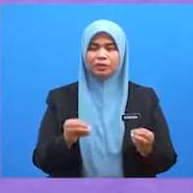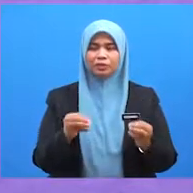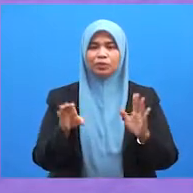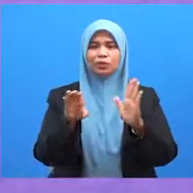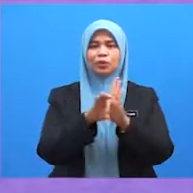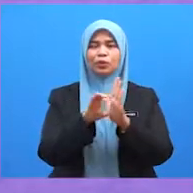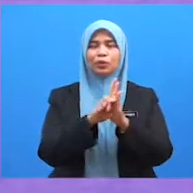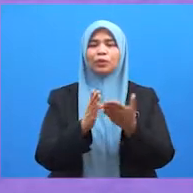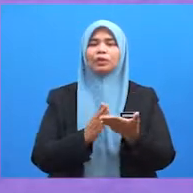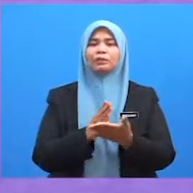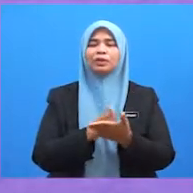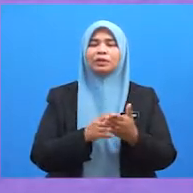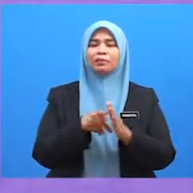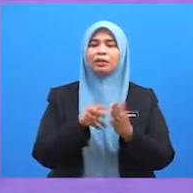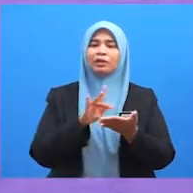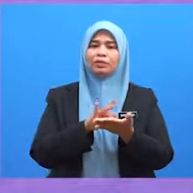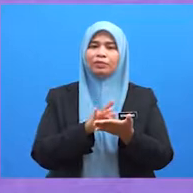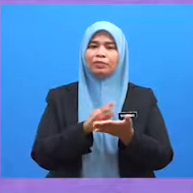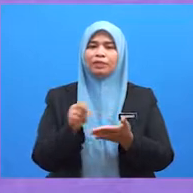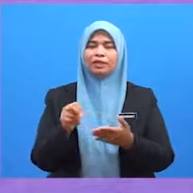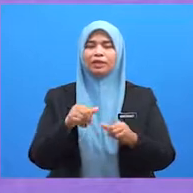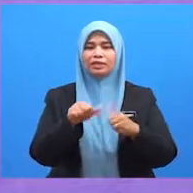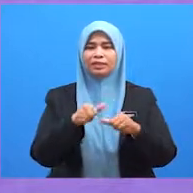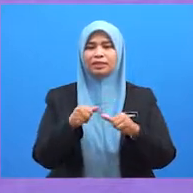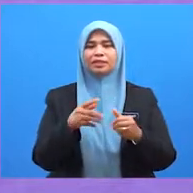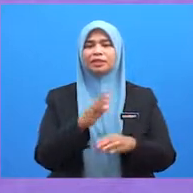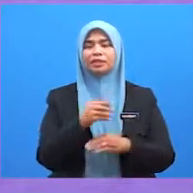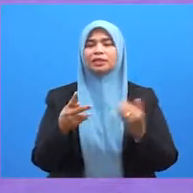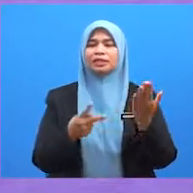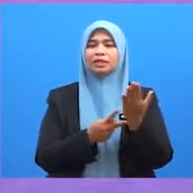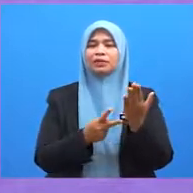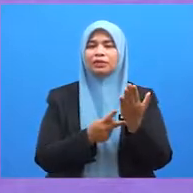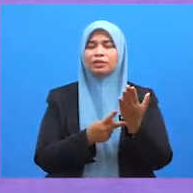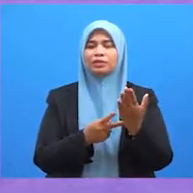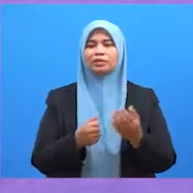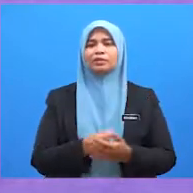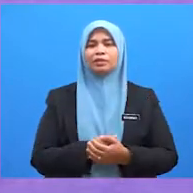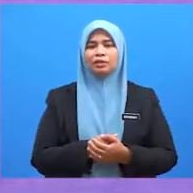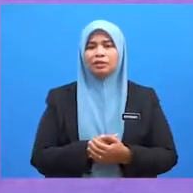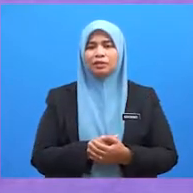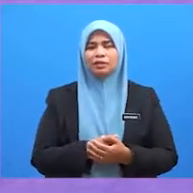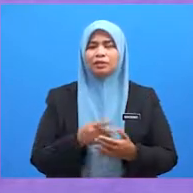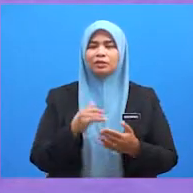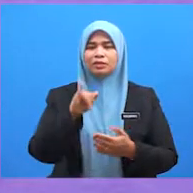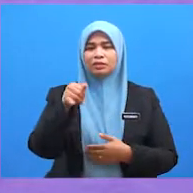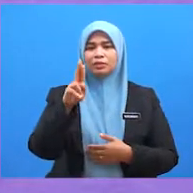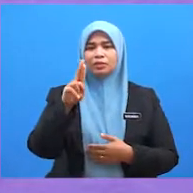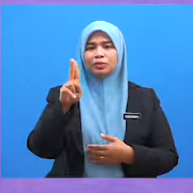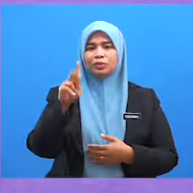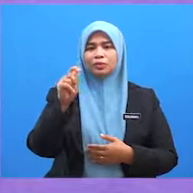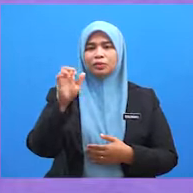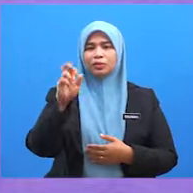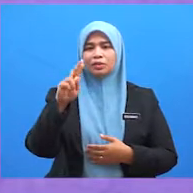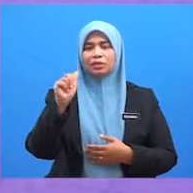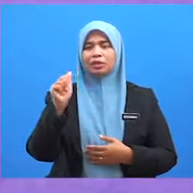bidang perubatan, sains dan teknologi, astronomi, kejuruteraan,